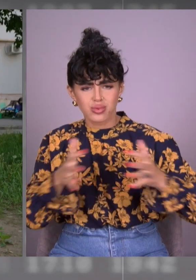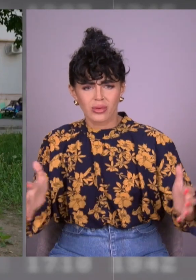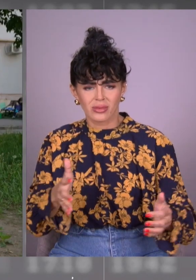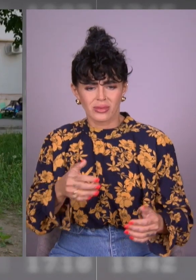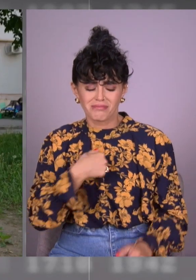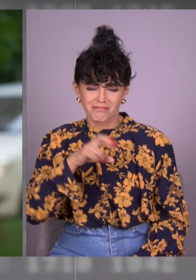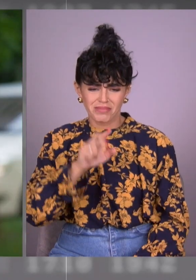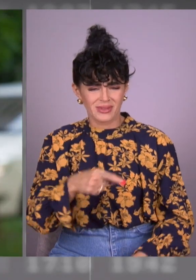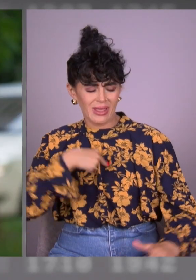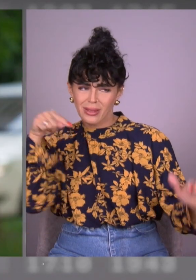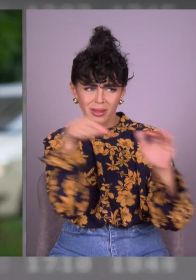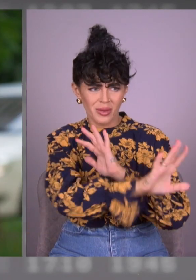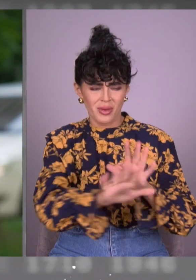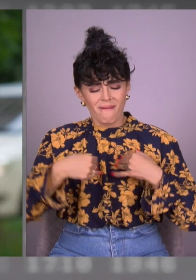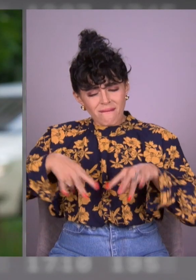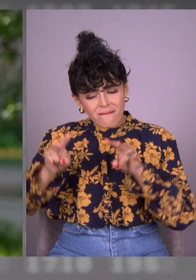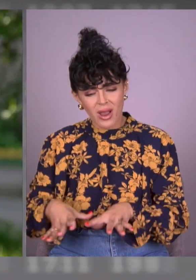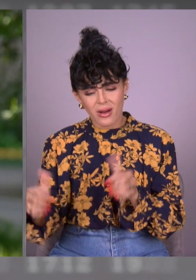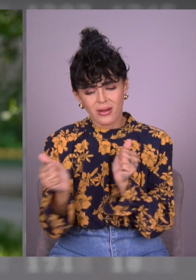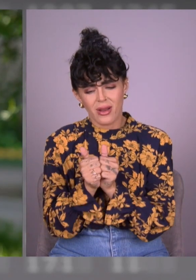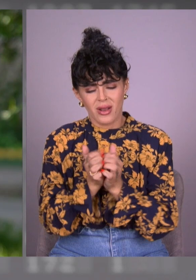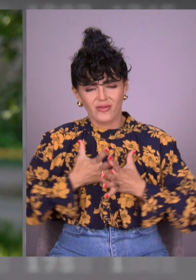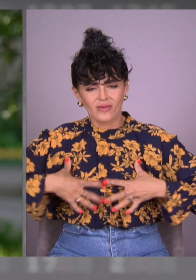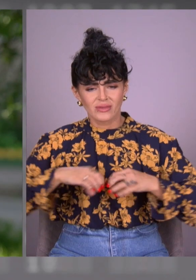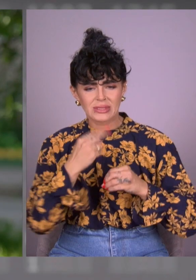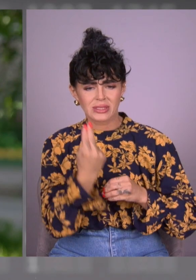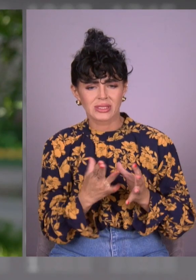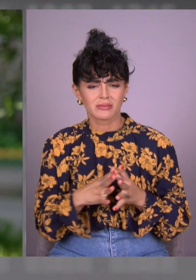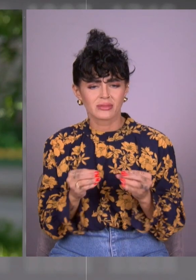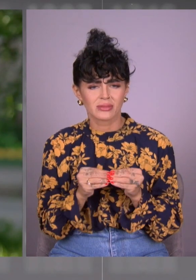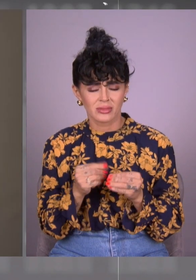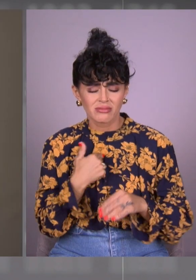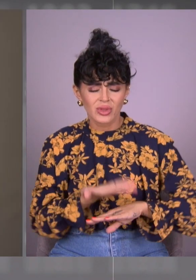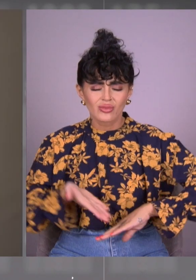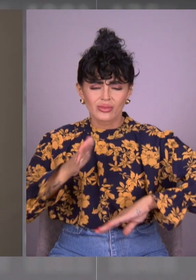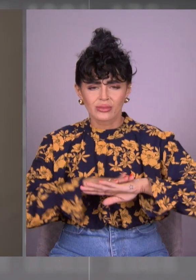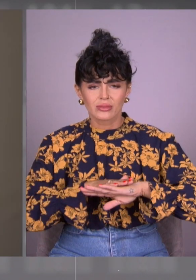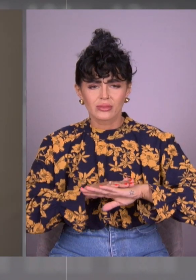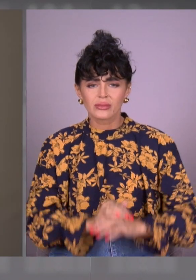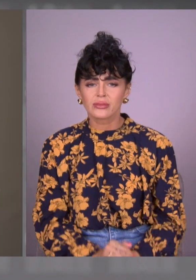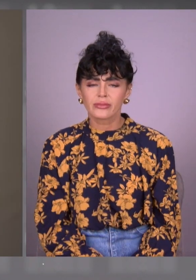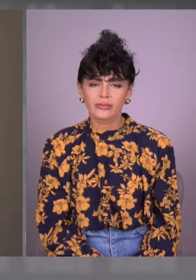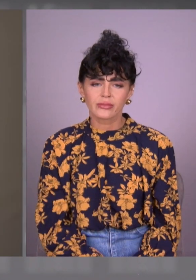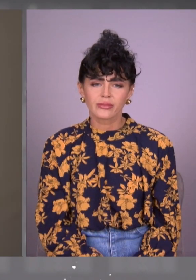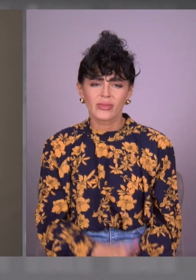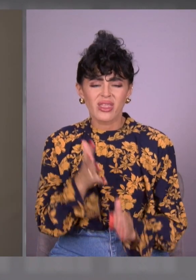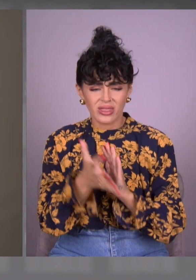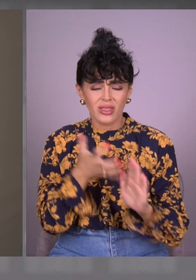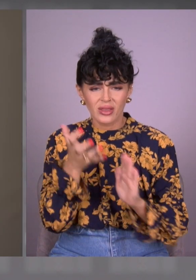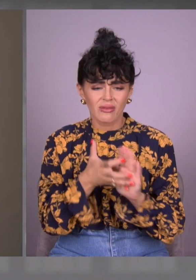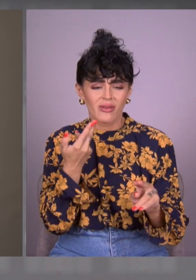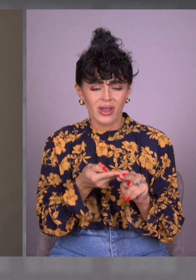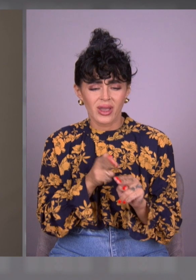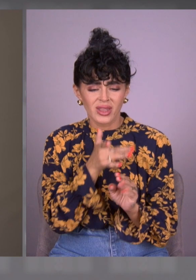залишалася разом з цією родиною. Тобі важко, так? Так. Не вистачало в цей період